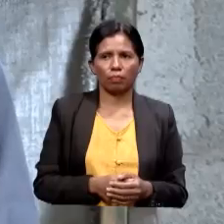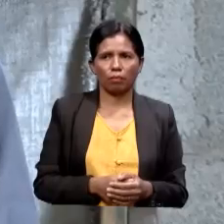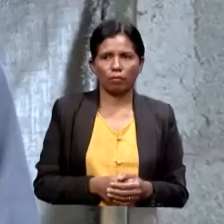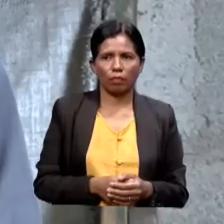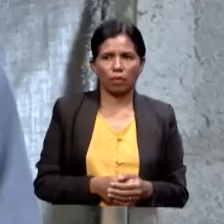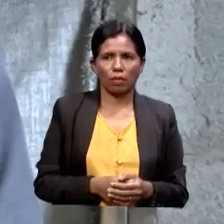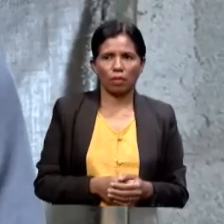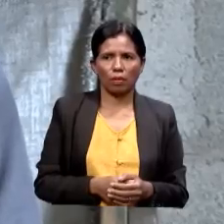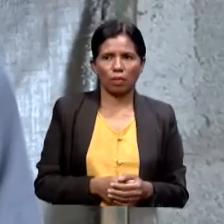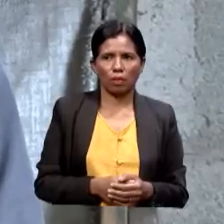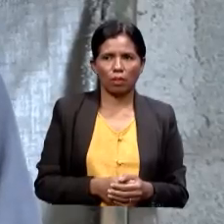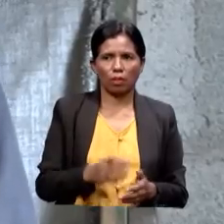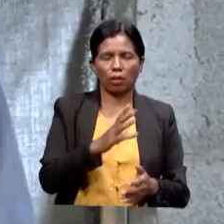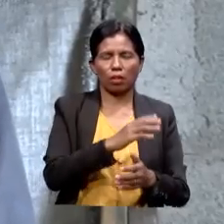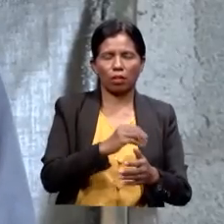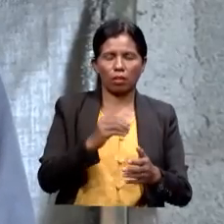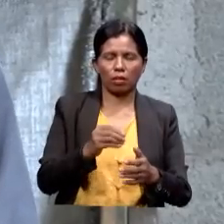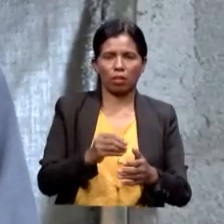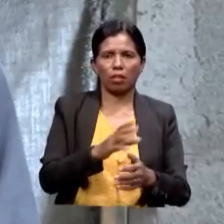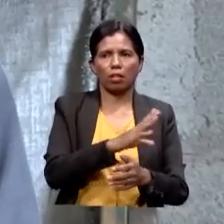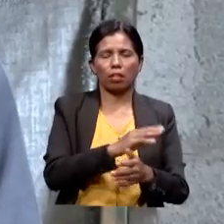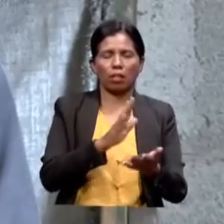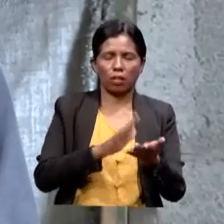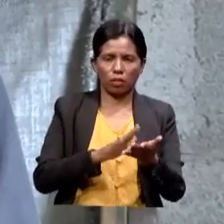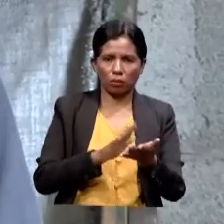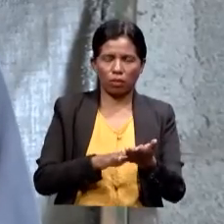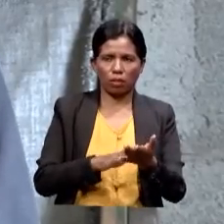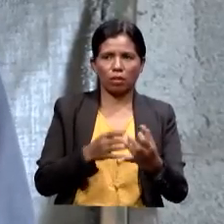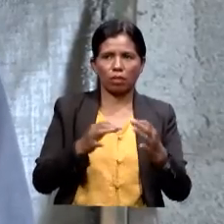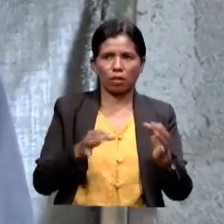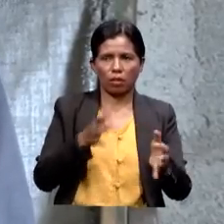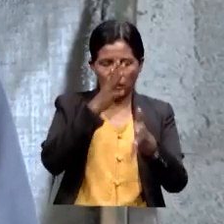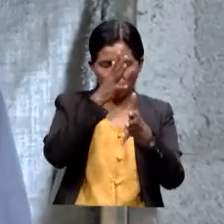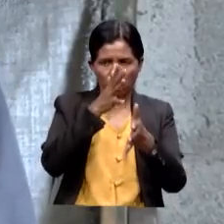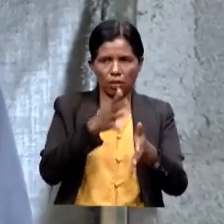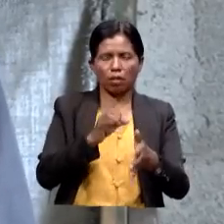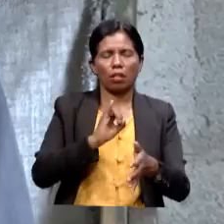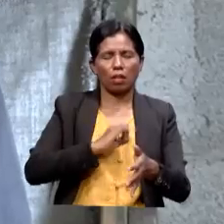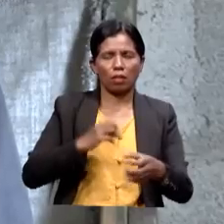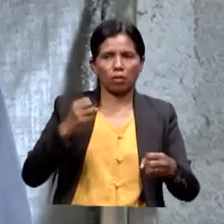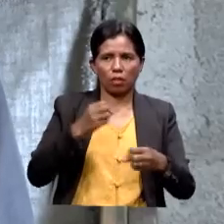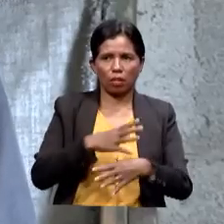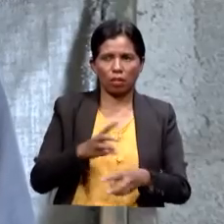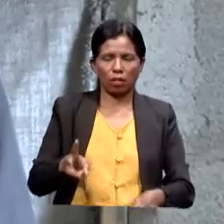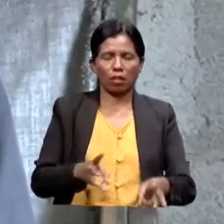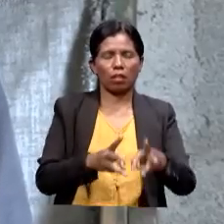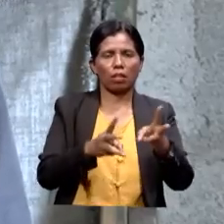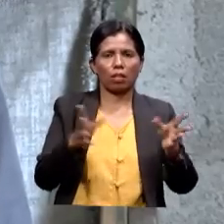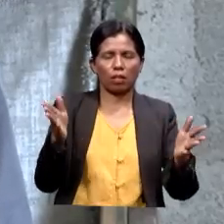sinrua to sekundari hotu maka abo senan rua laihane hau sinti dia kau tau de ma iha dalang kelaran ne ma